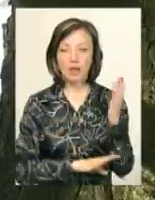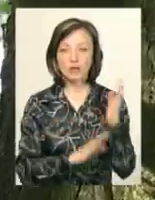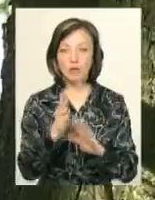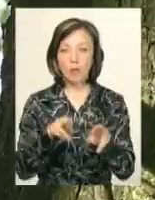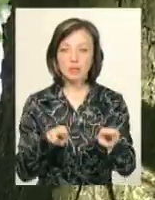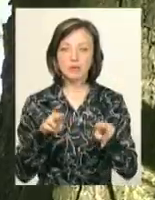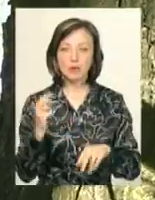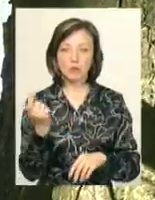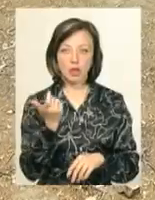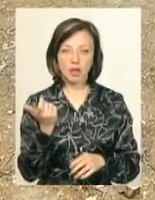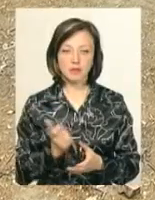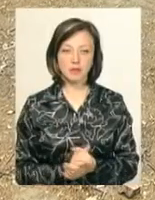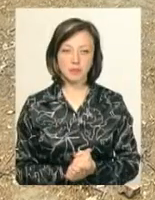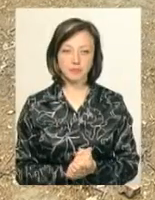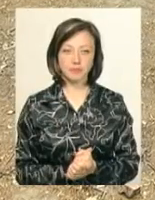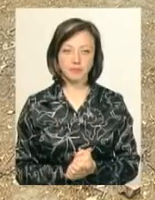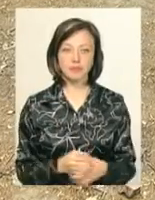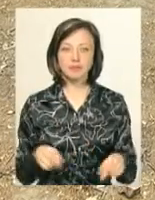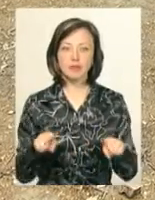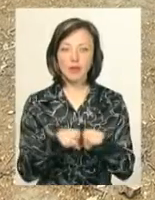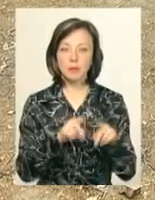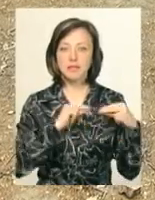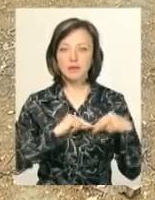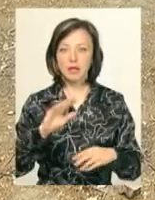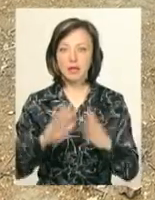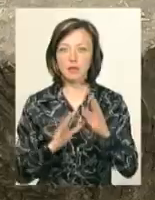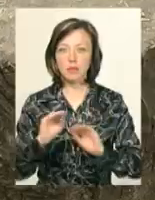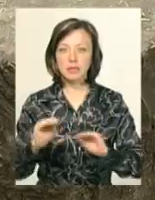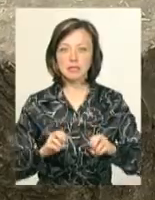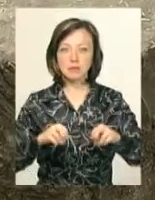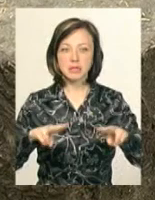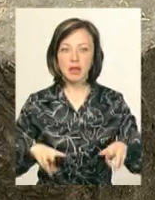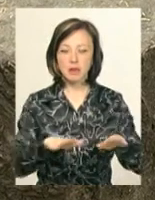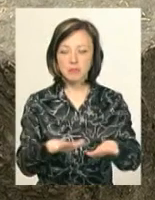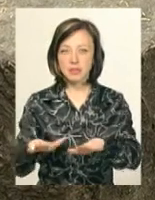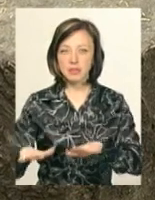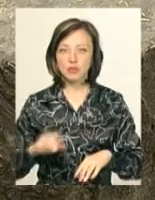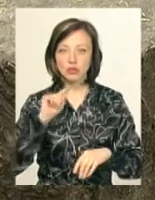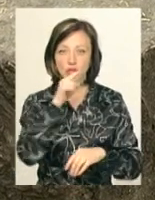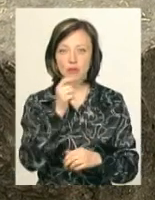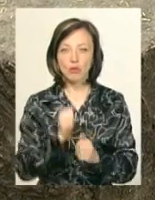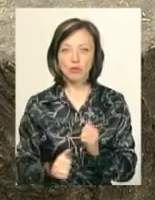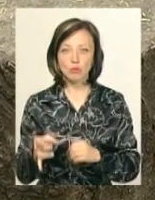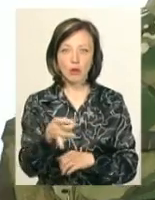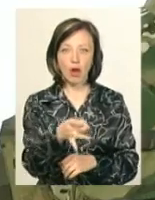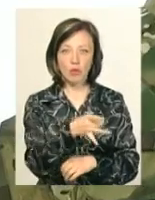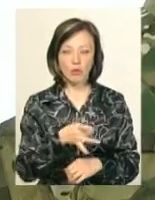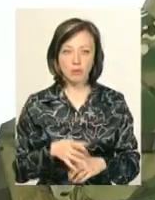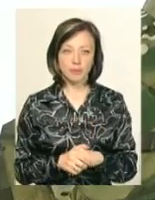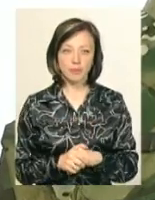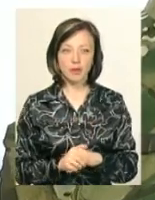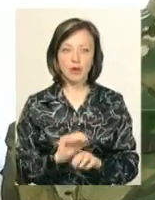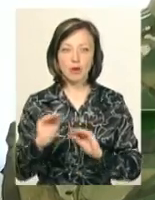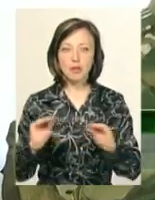та мисливського господарства Павло Золотий. Також лісовники краю обладнали спеціальні ділянки для пікніків у кожному районі області.